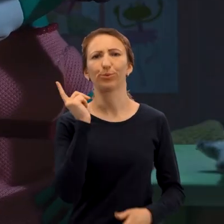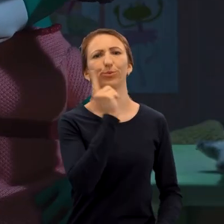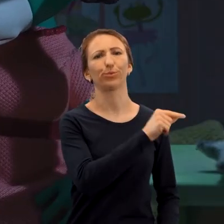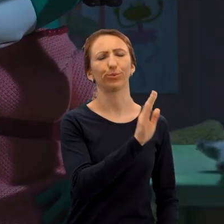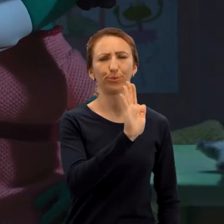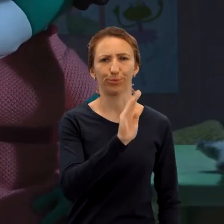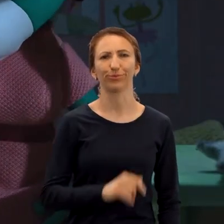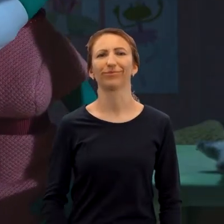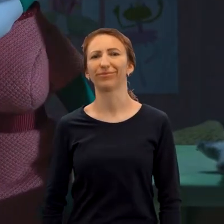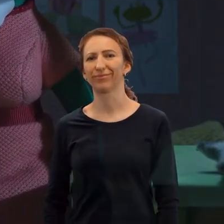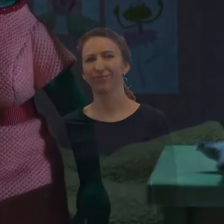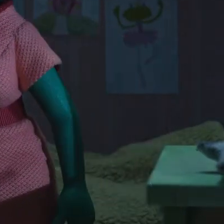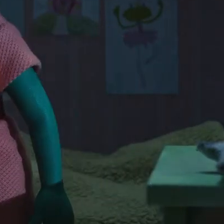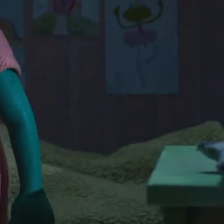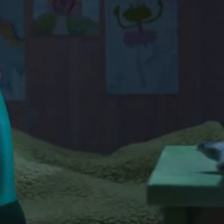idę.